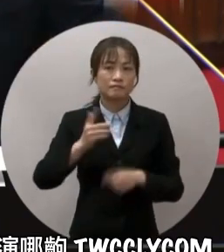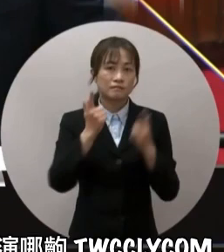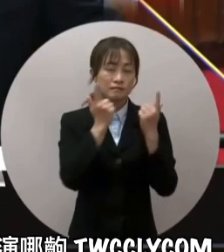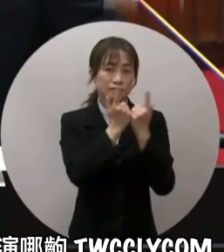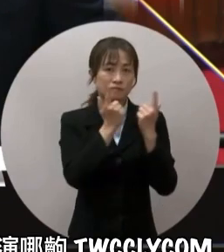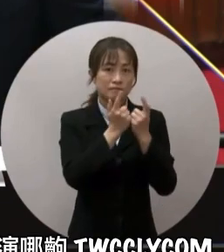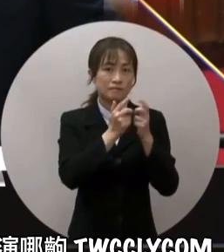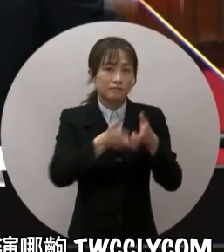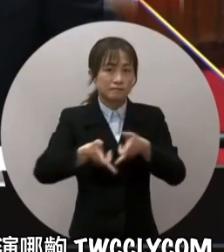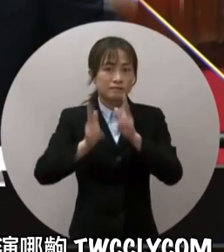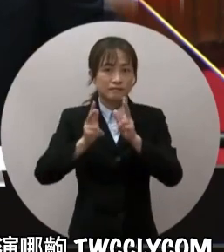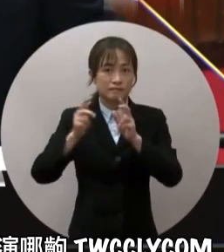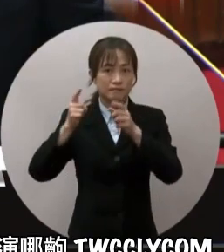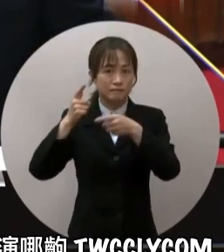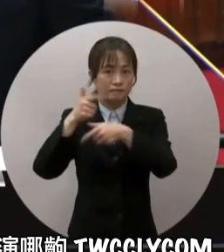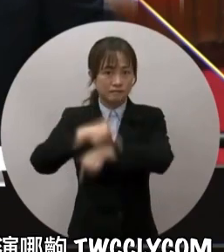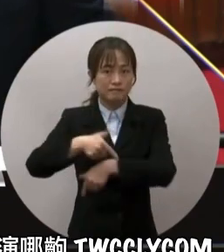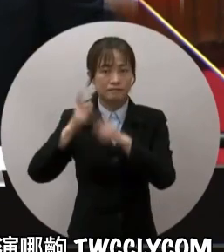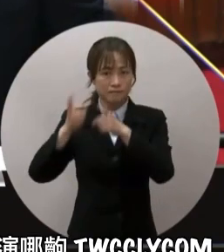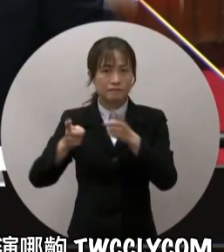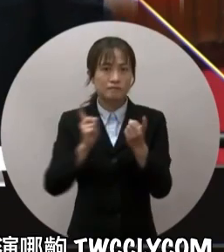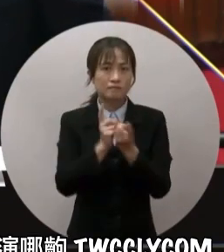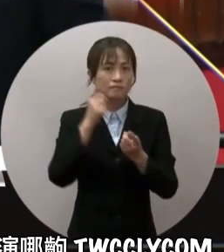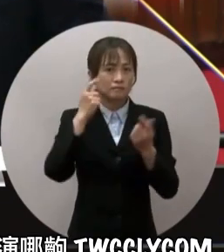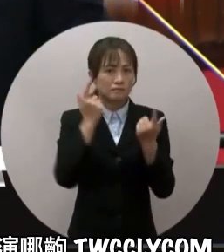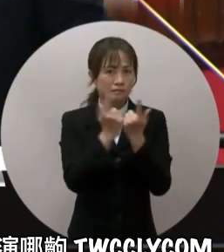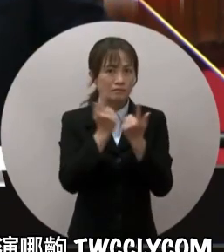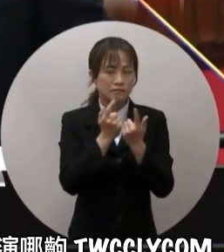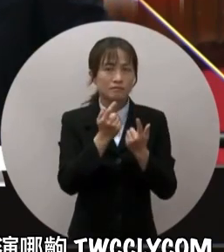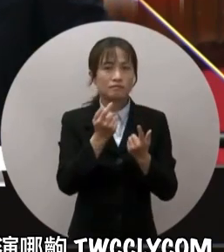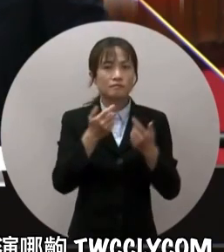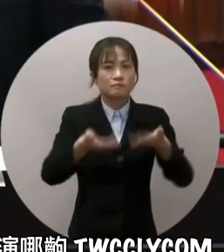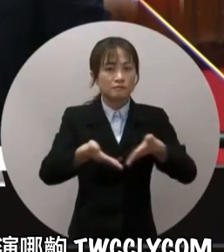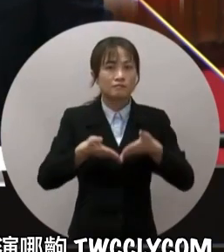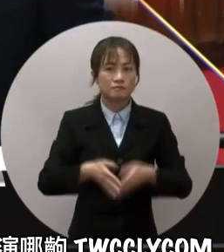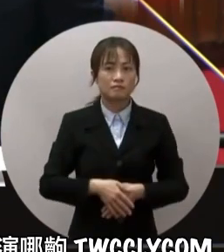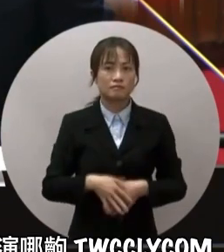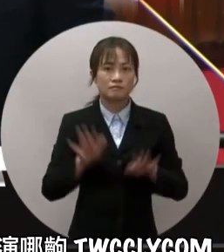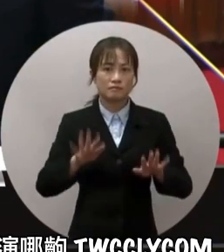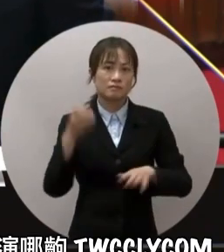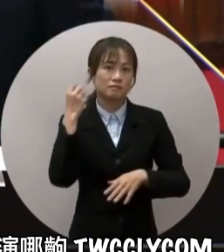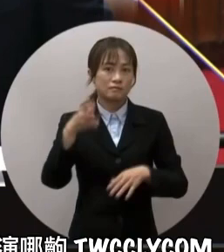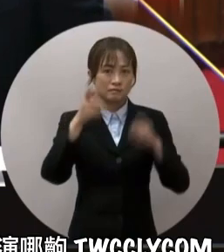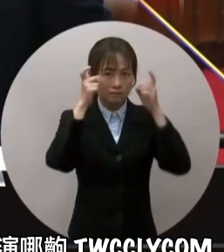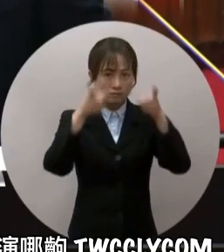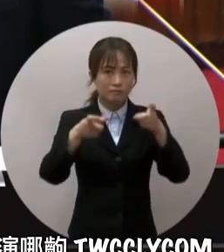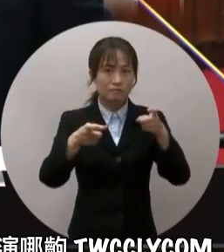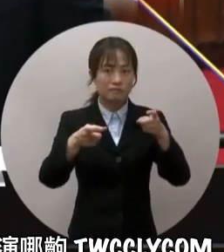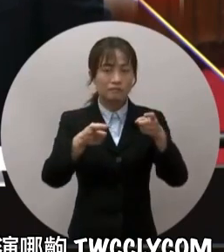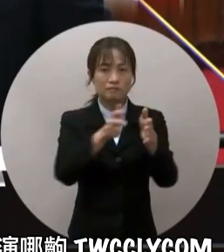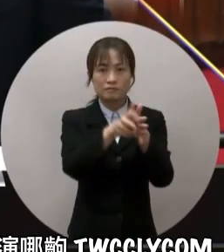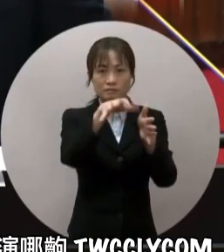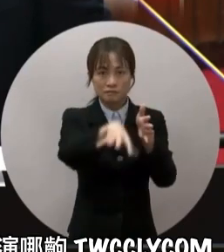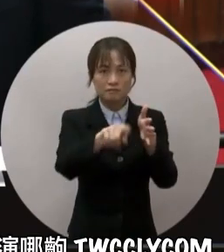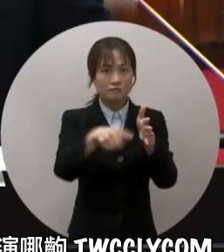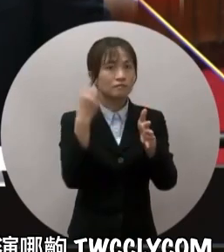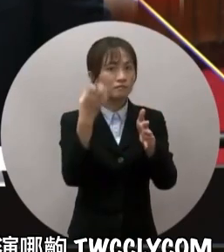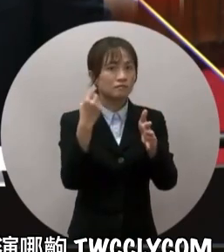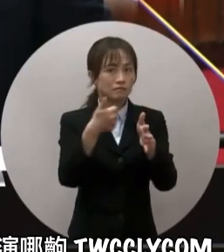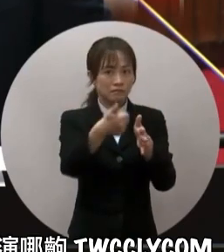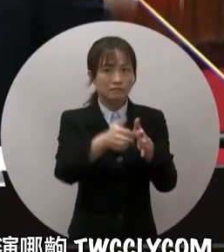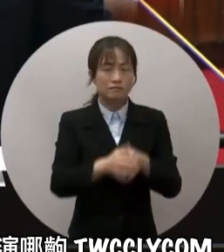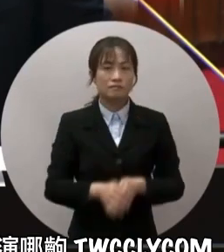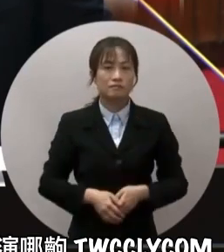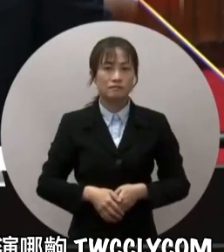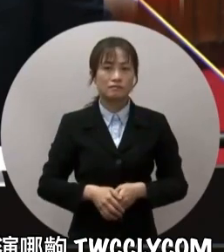港三個站對於大台北地區相當重要那高雄現在新的這個高雄車站非常的現代化的一個車站那市